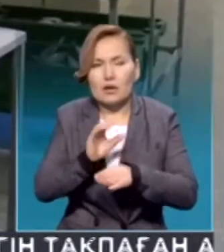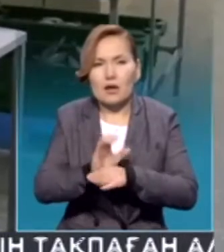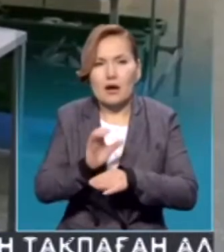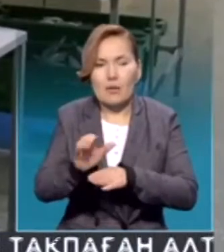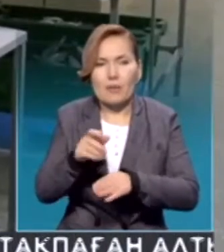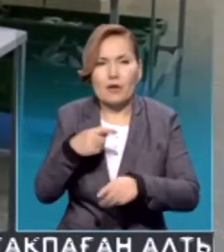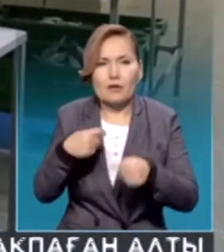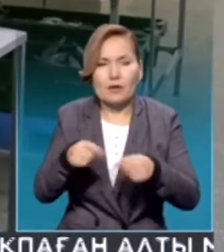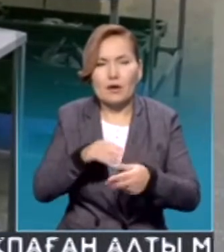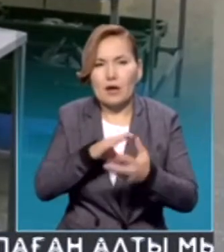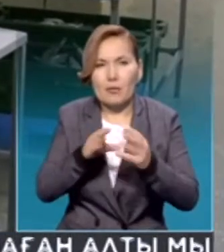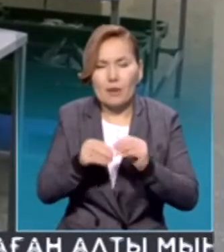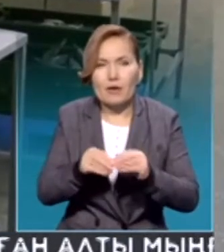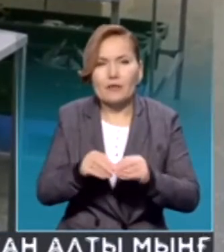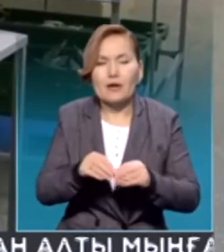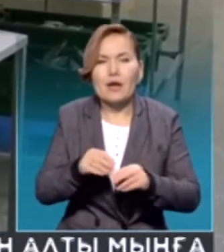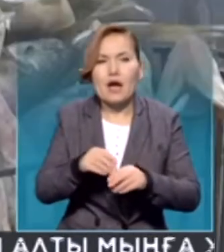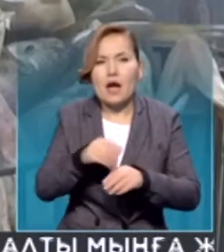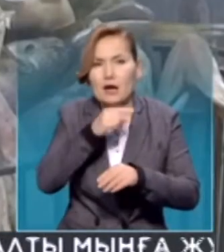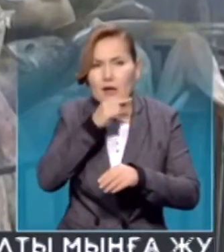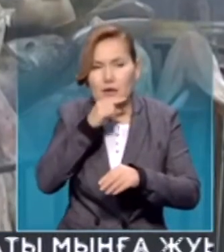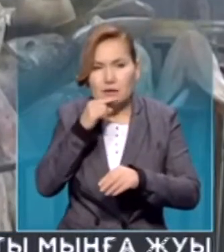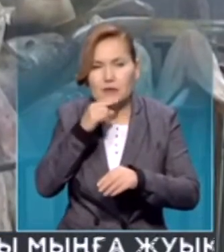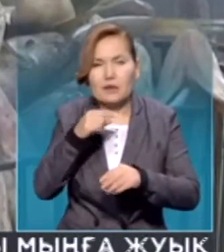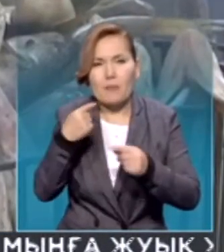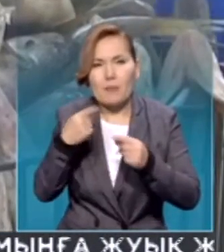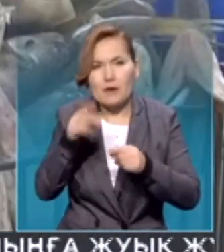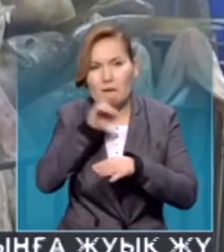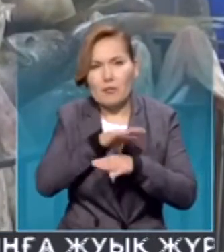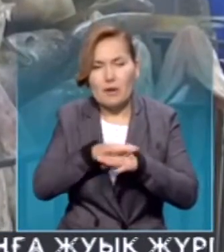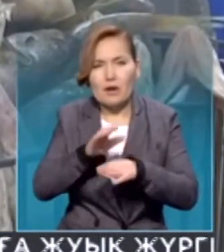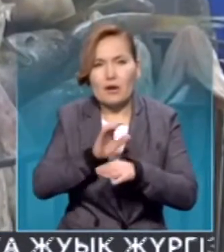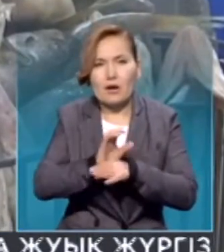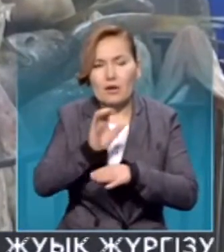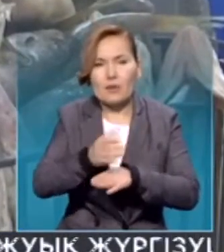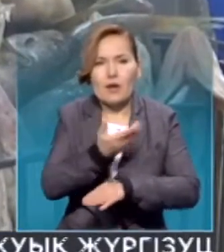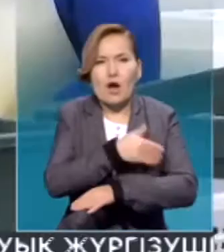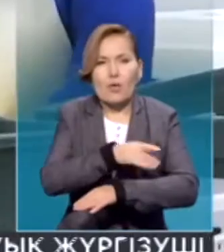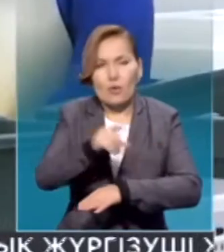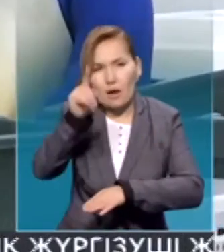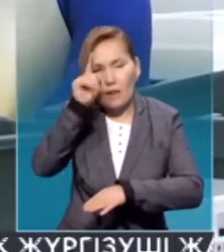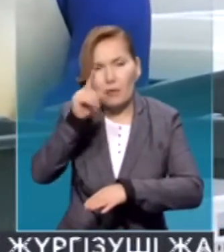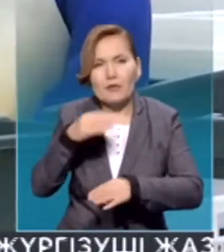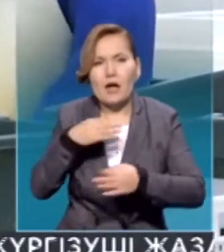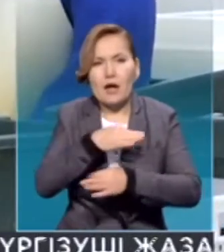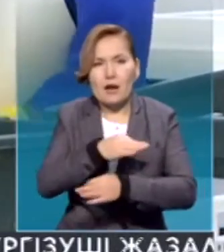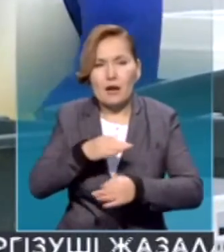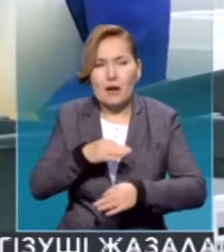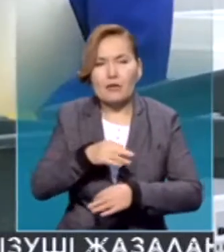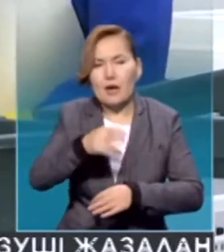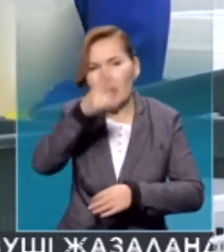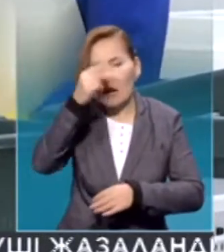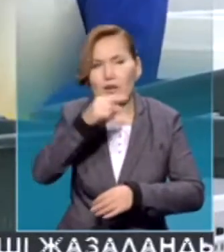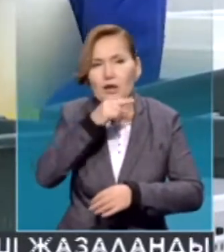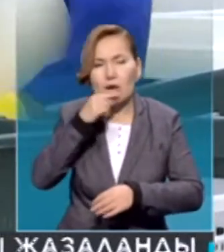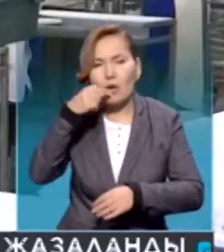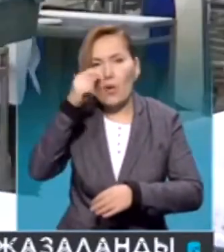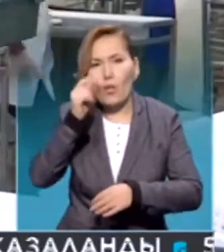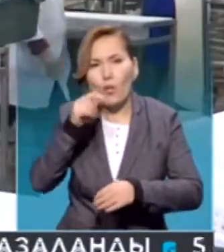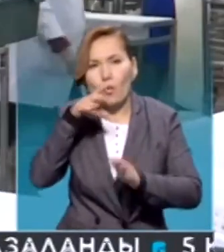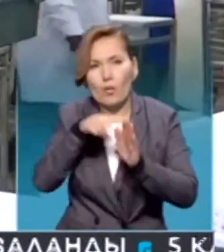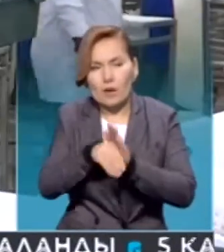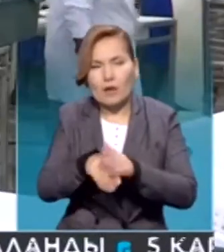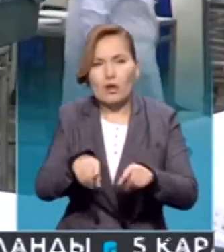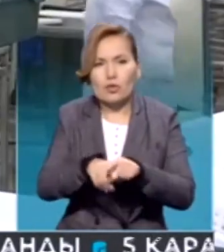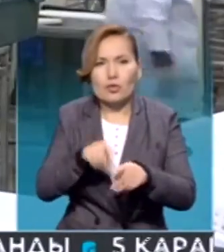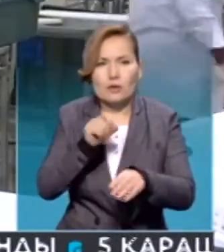жөнелтіледі. Еуроодақ пен ТМД елдерінен тапсырыс мол. Олардың қатарында Польша, Германия, Венгрия, Литва мен Ресей, Украина да бар. Гарбуша